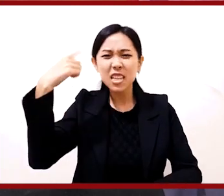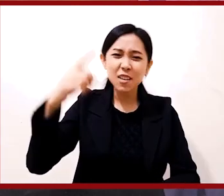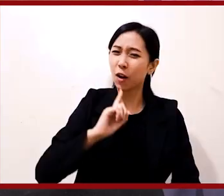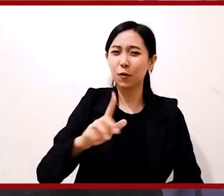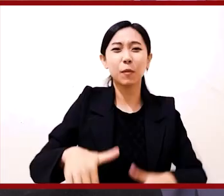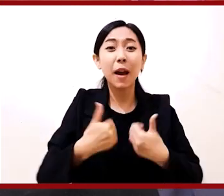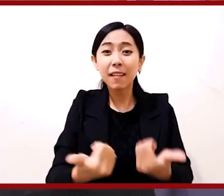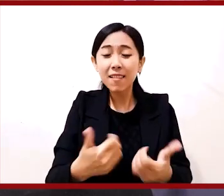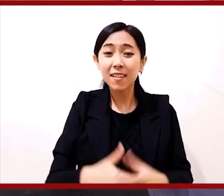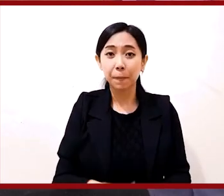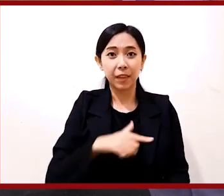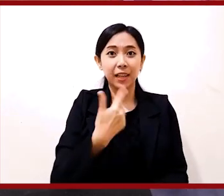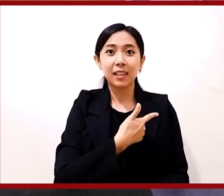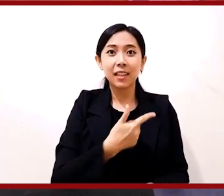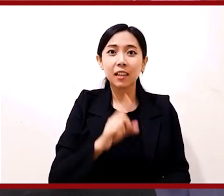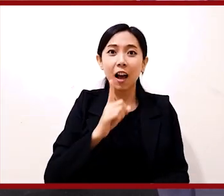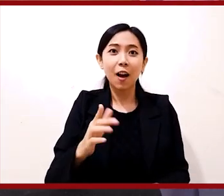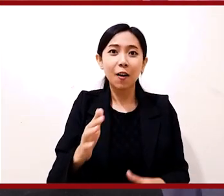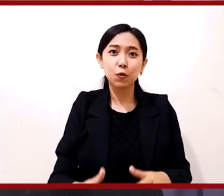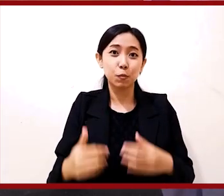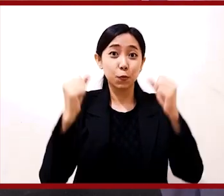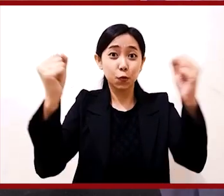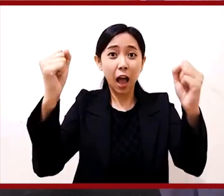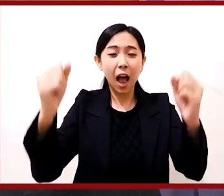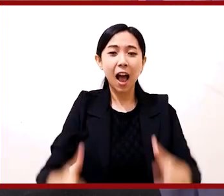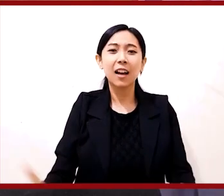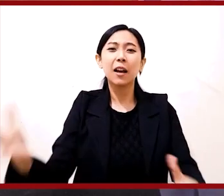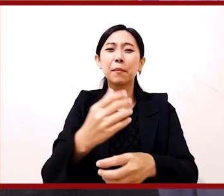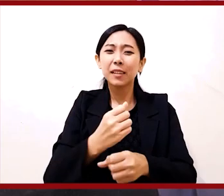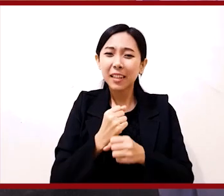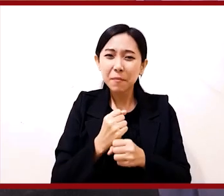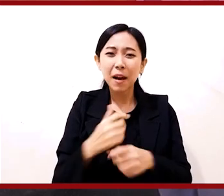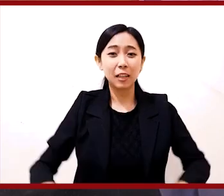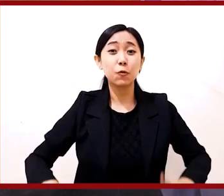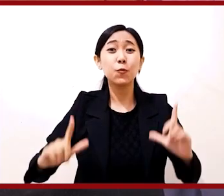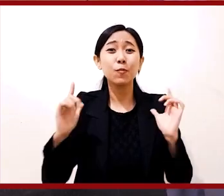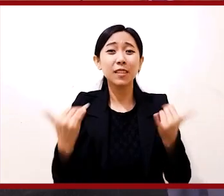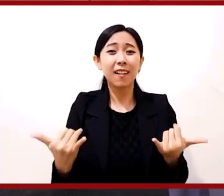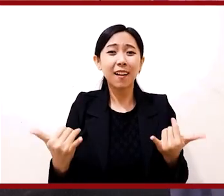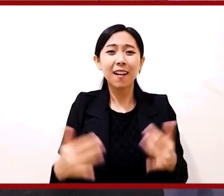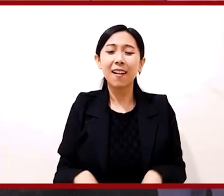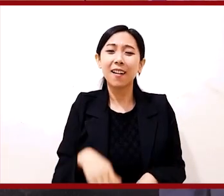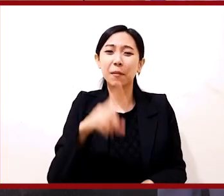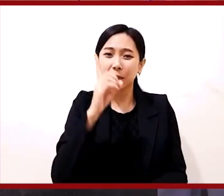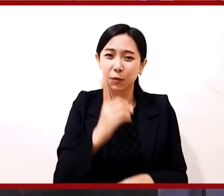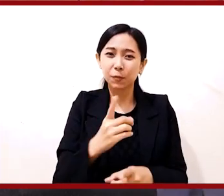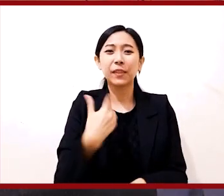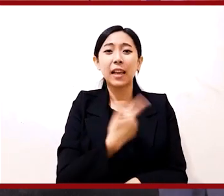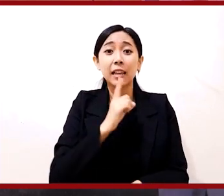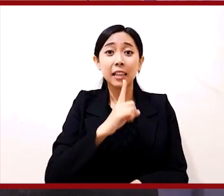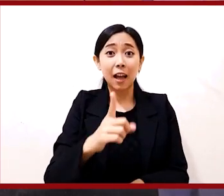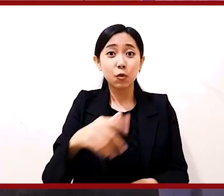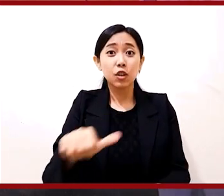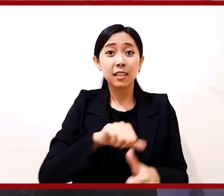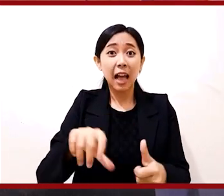bingung lagi harus bagaimana. Kita harus berusaha untuk menerima apa yang ada. Benar, kita